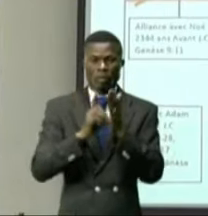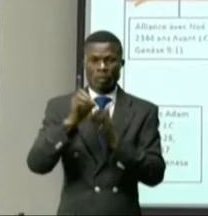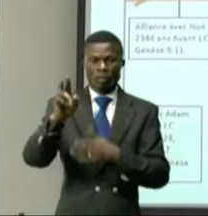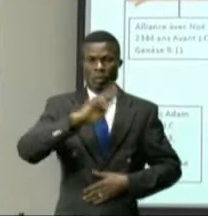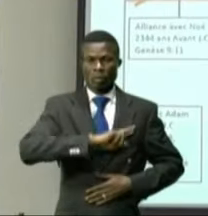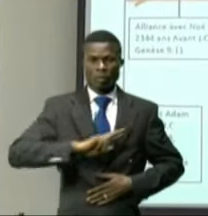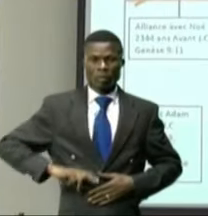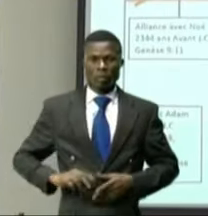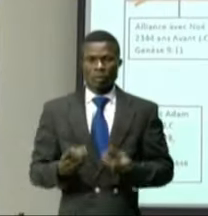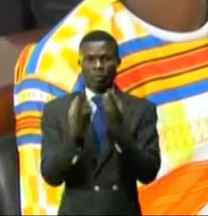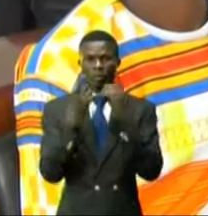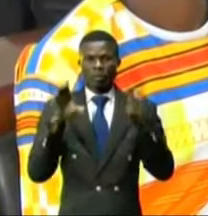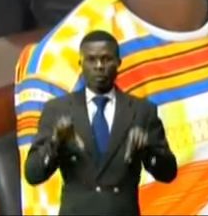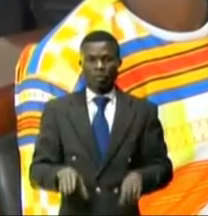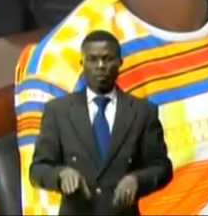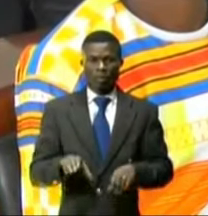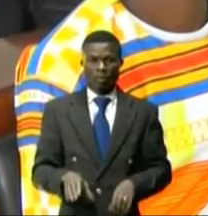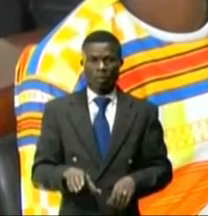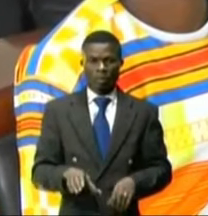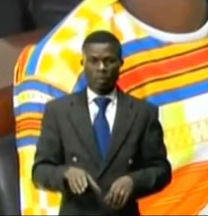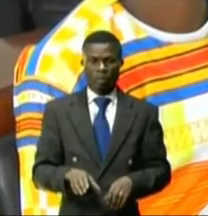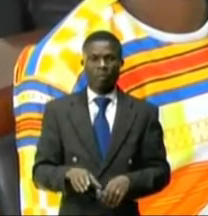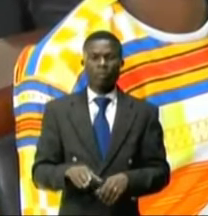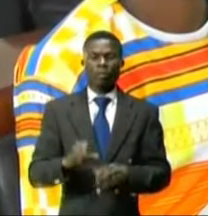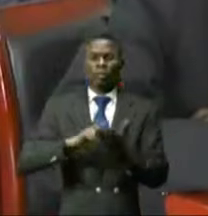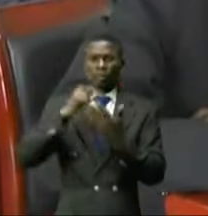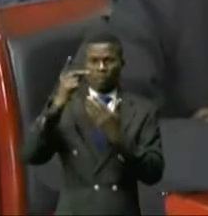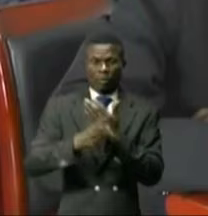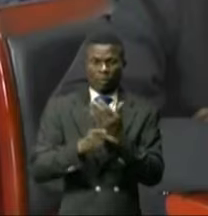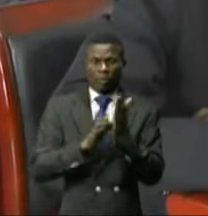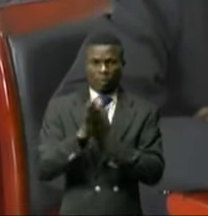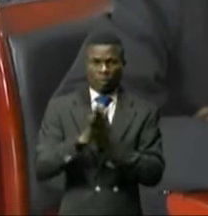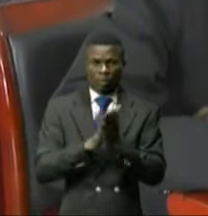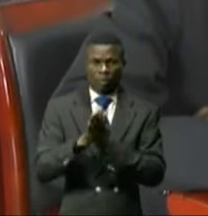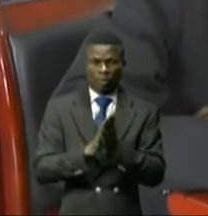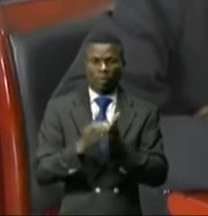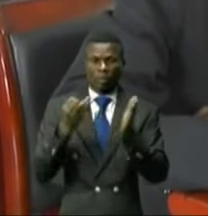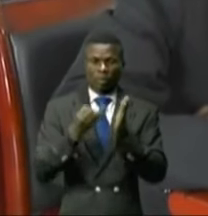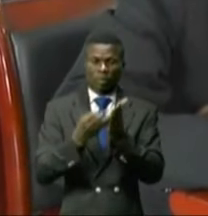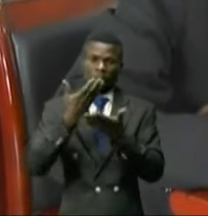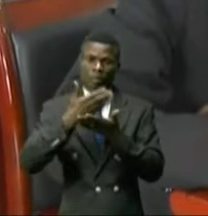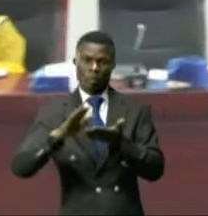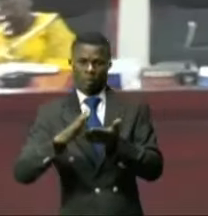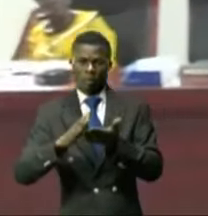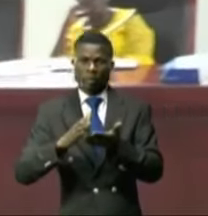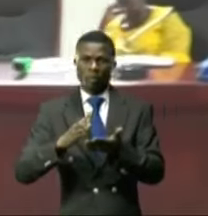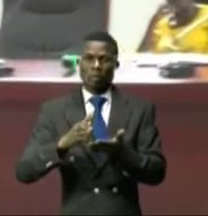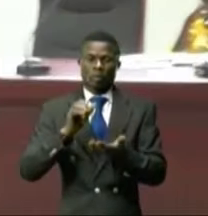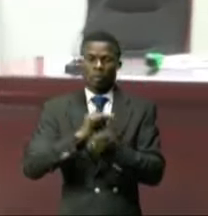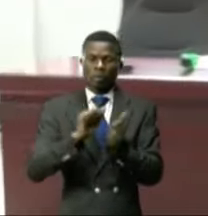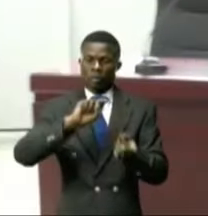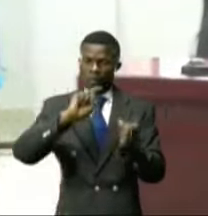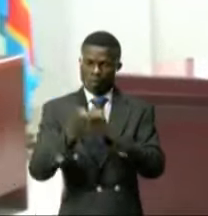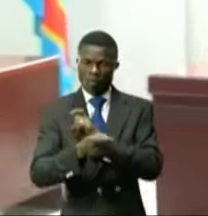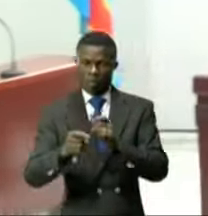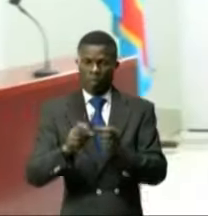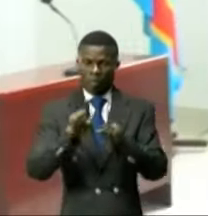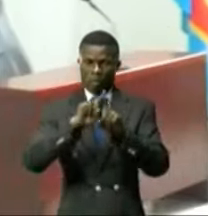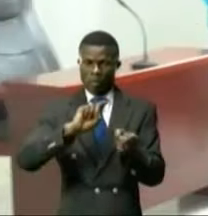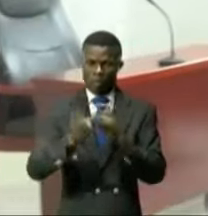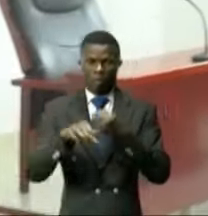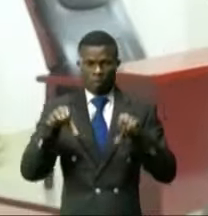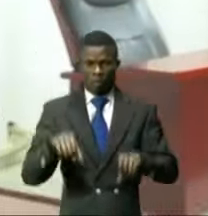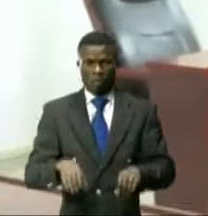de la République démocratique du Congo. Un plan qui s'articule autour de 7 étapes tournées toutes sur les réformes et les changements du